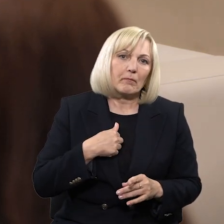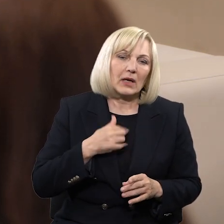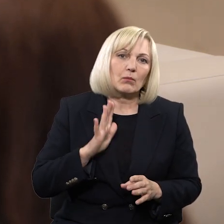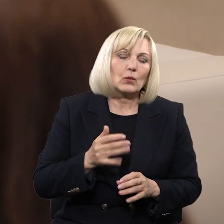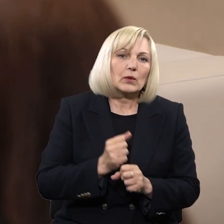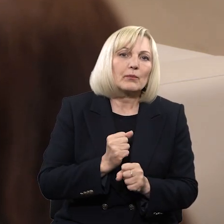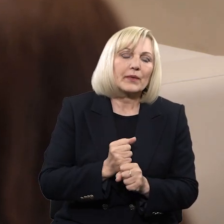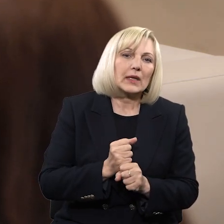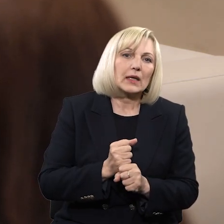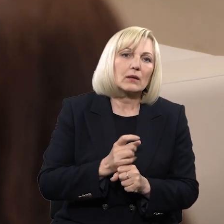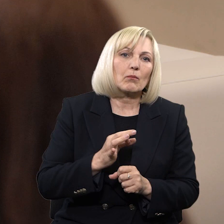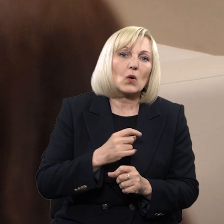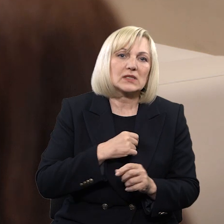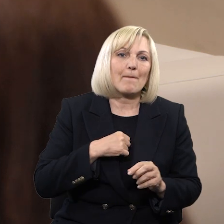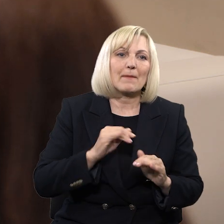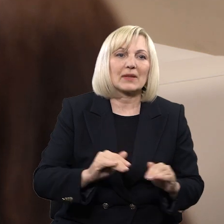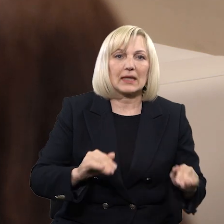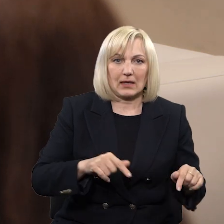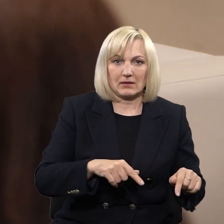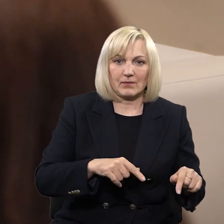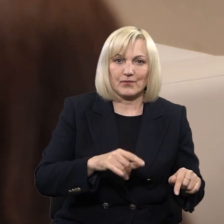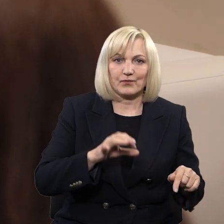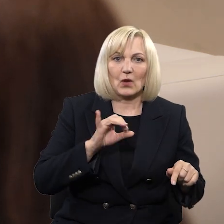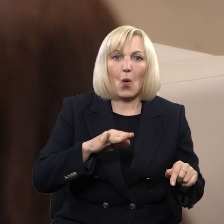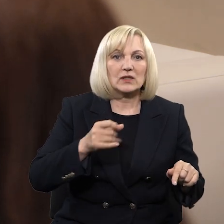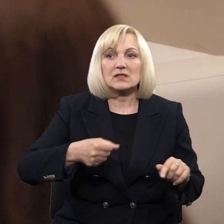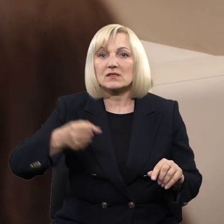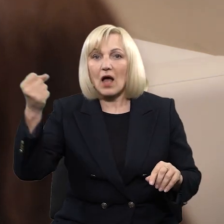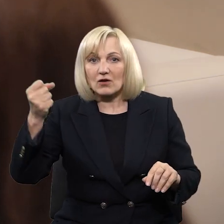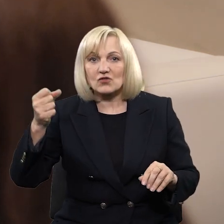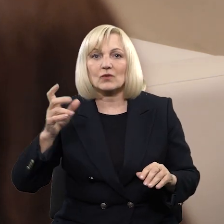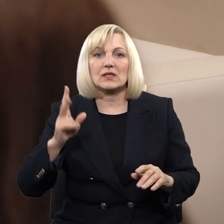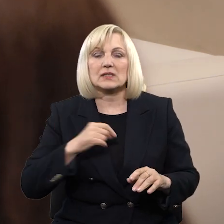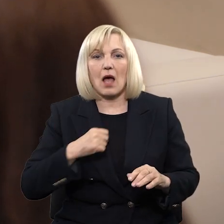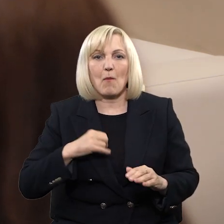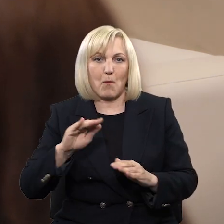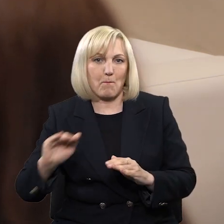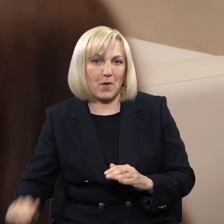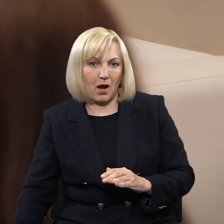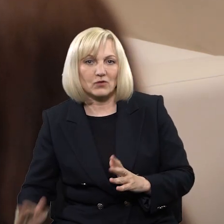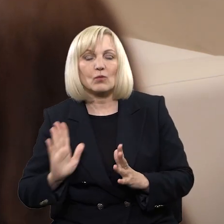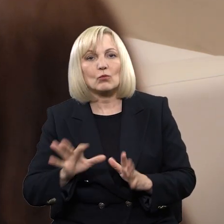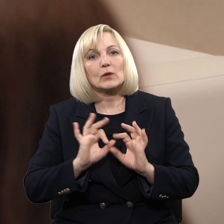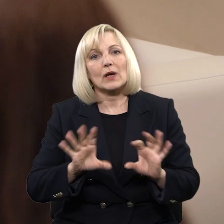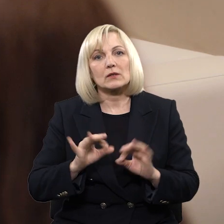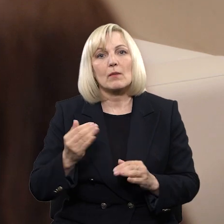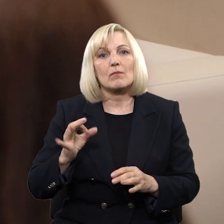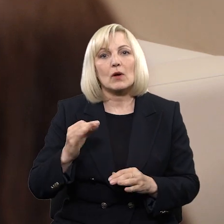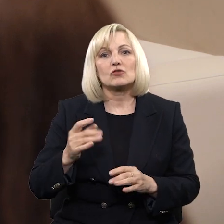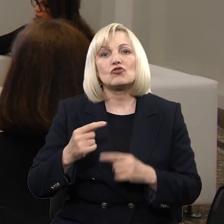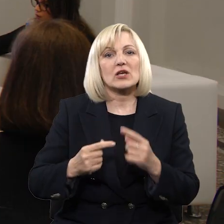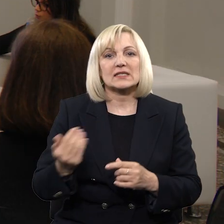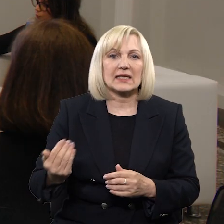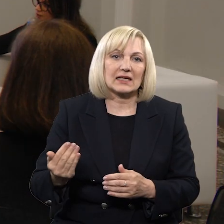по Соответственно по самим детям от самого старшего к самому младшему будем рассказывать через них